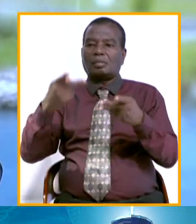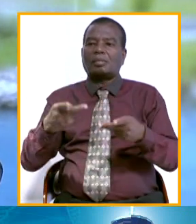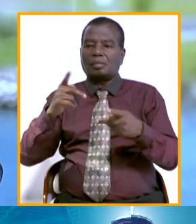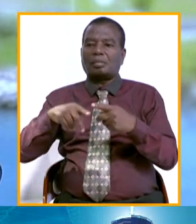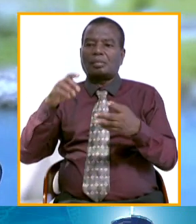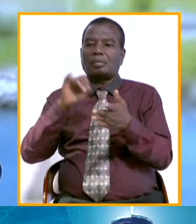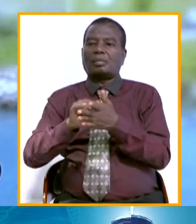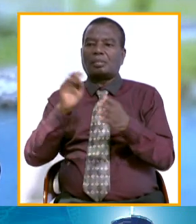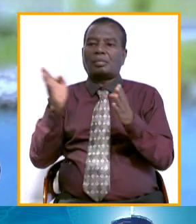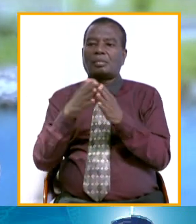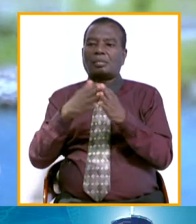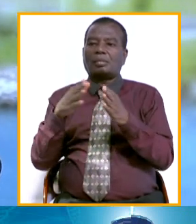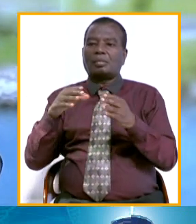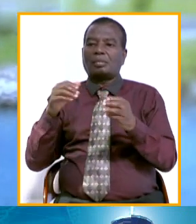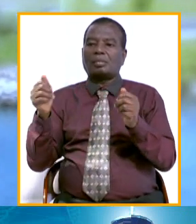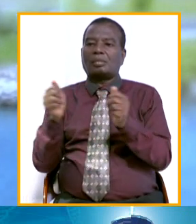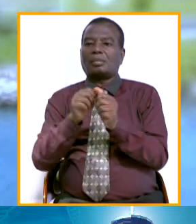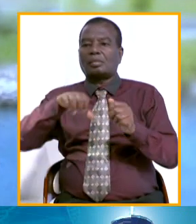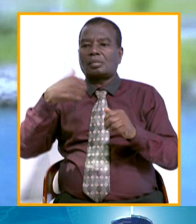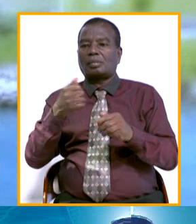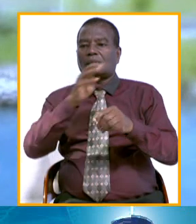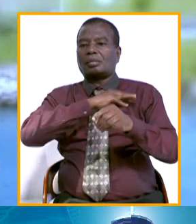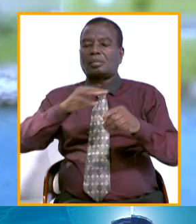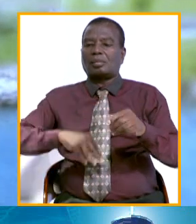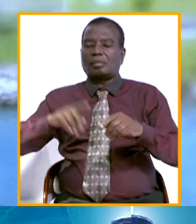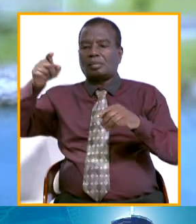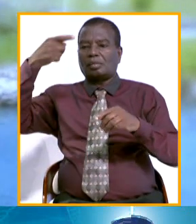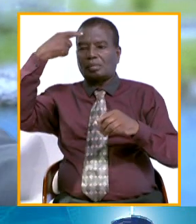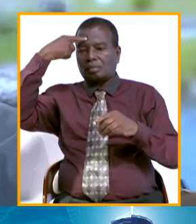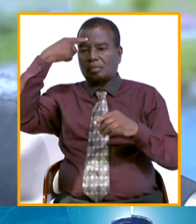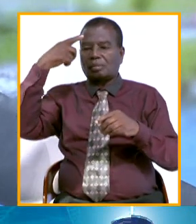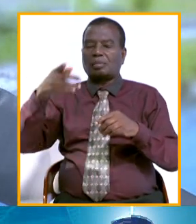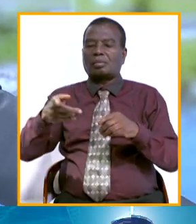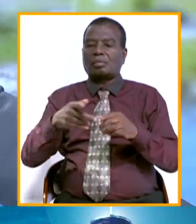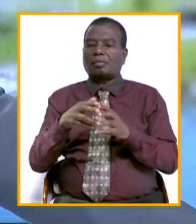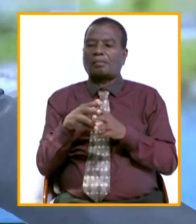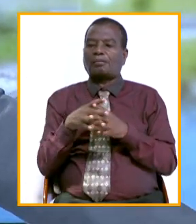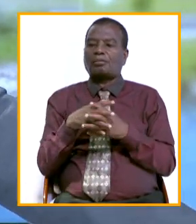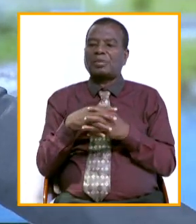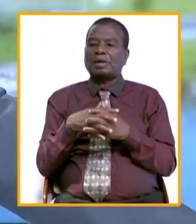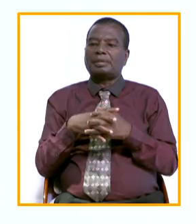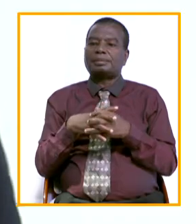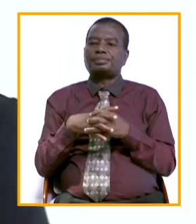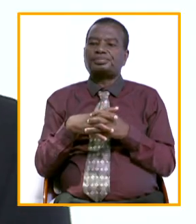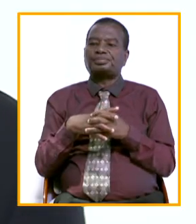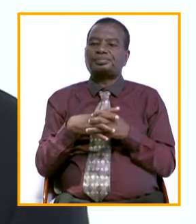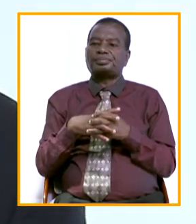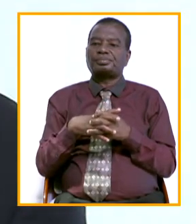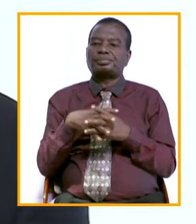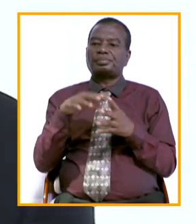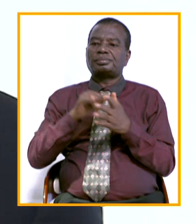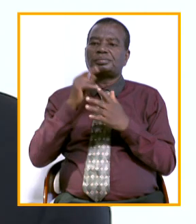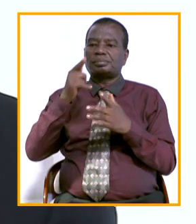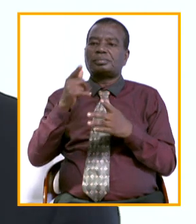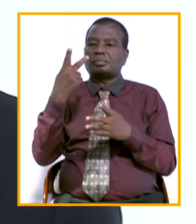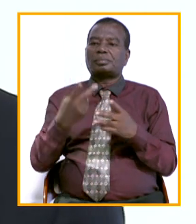cette revue en compagnie, bien sûr, d'autres membres du gouvernement. Alexis Ouédraogo était aussi sur place. Cette revue